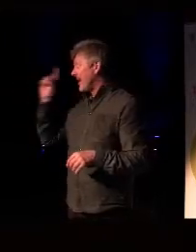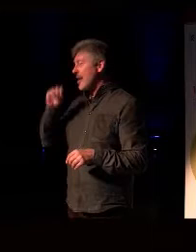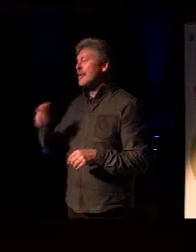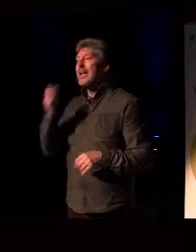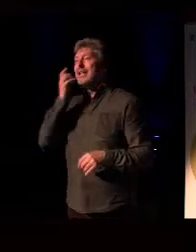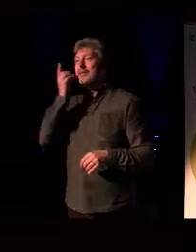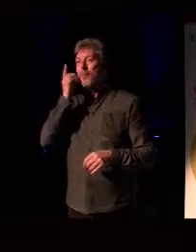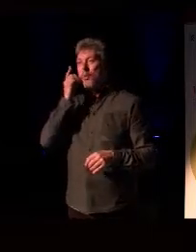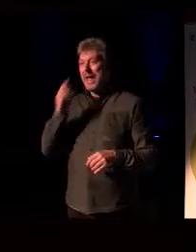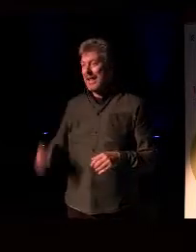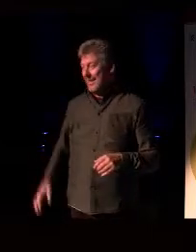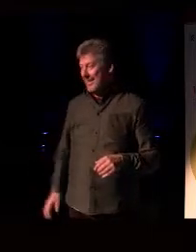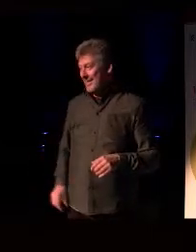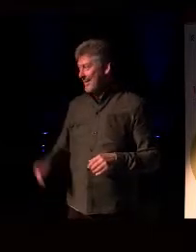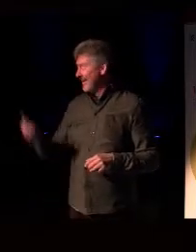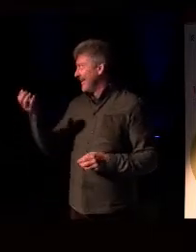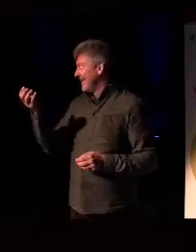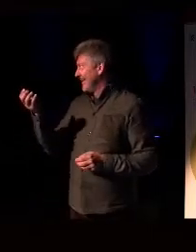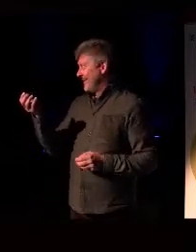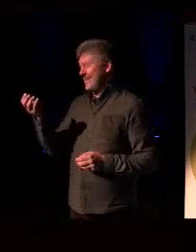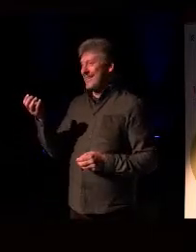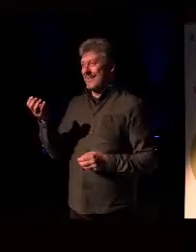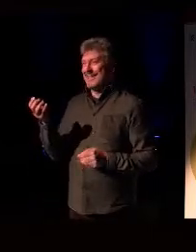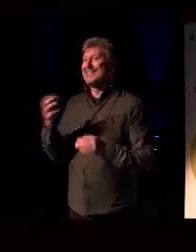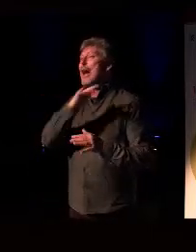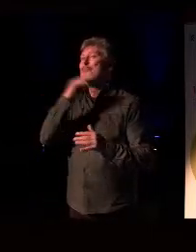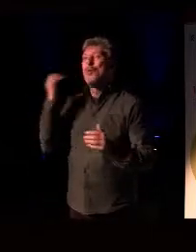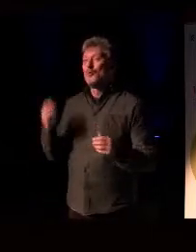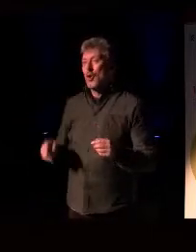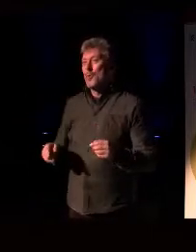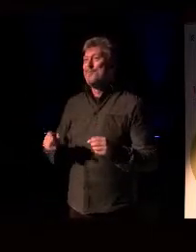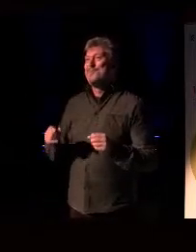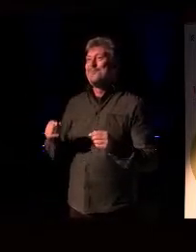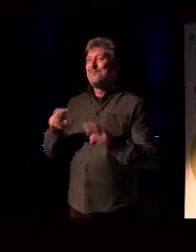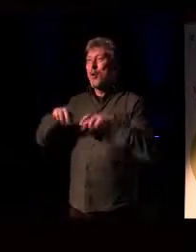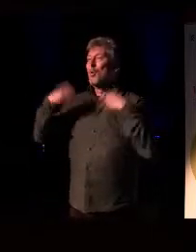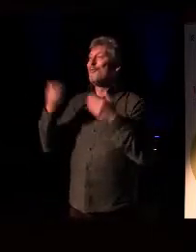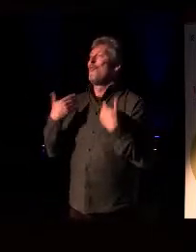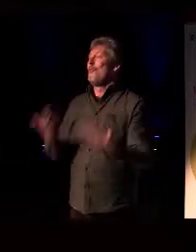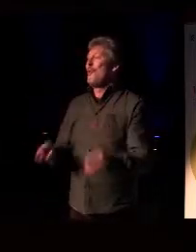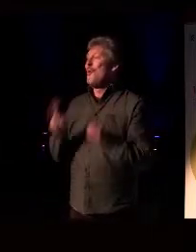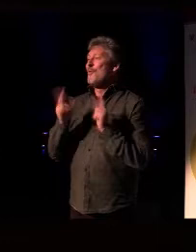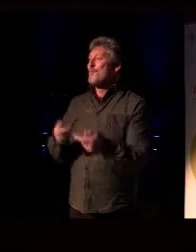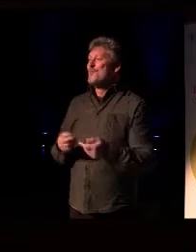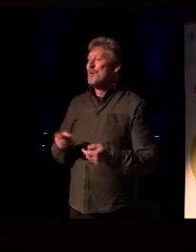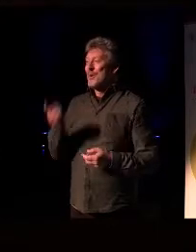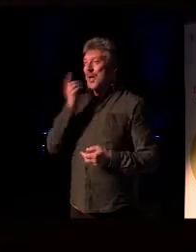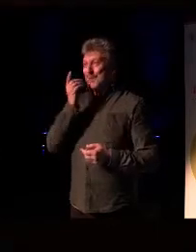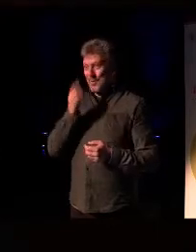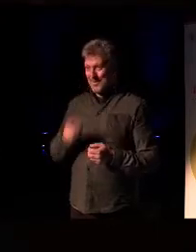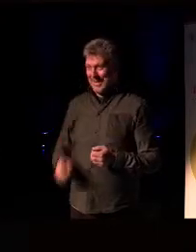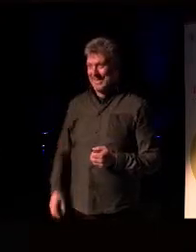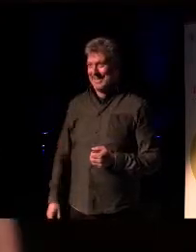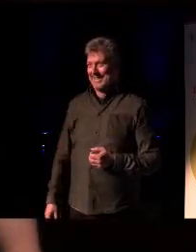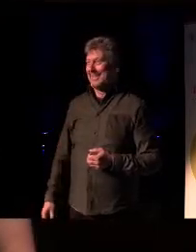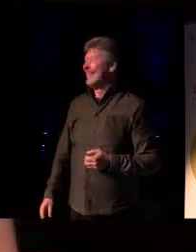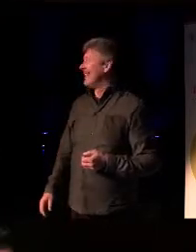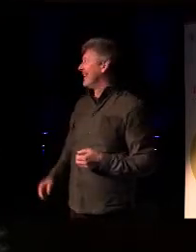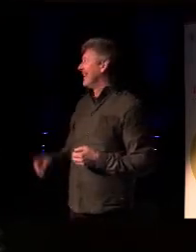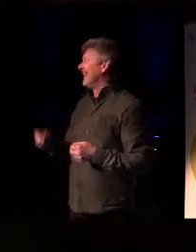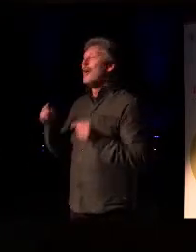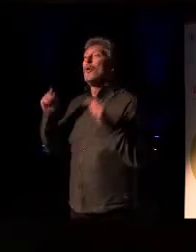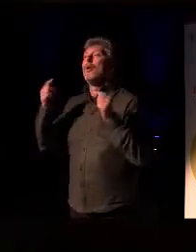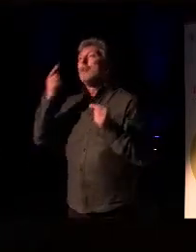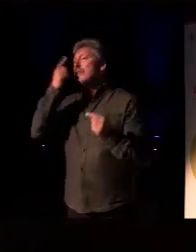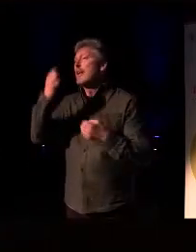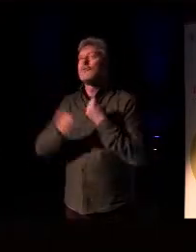opp telefonen deres? Det litt gøy å være på konferanse og få lov til å bruke telefonen, liksom. Såpass aktivt.